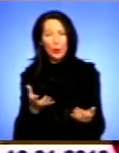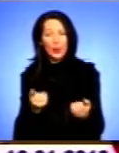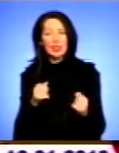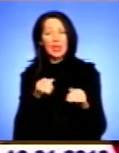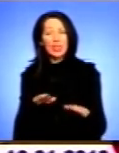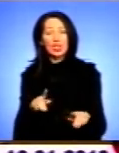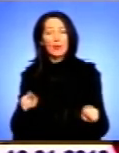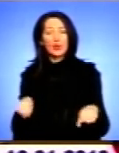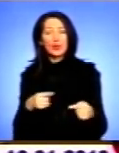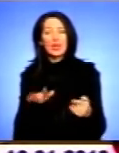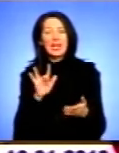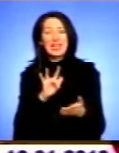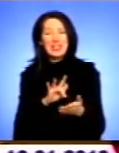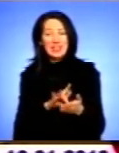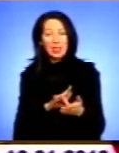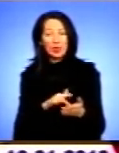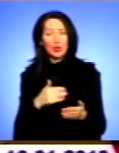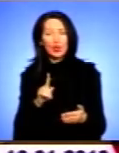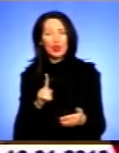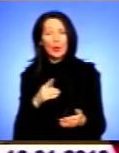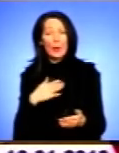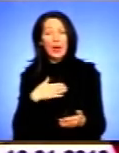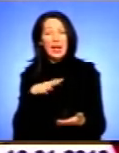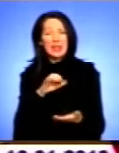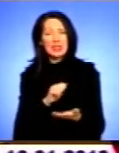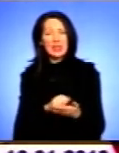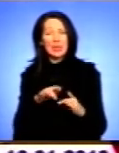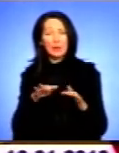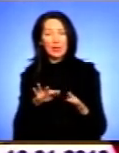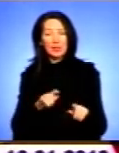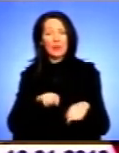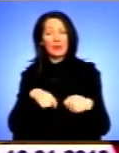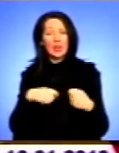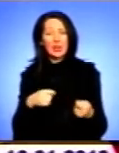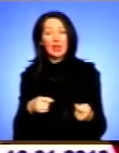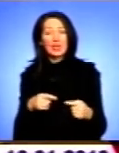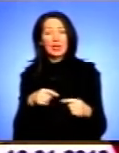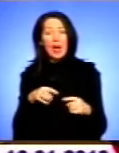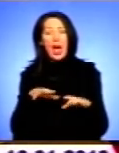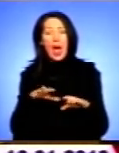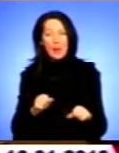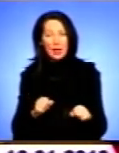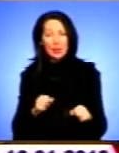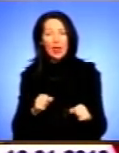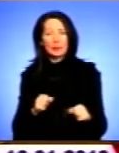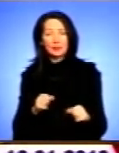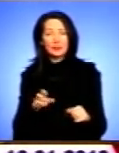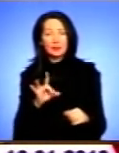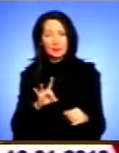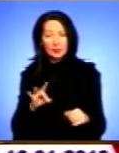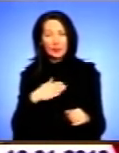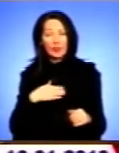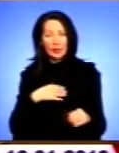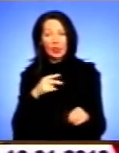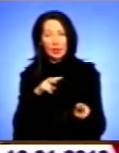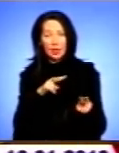про створення центру, щоб ми зайнялись процесами передачі майнового комплексу з районів, і у нас вислідкується, тому що в